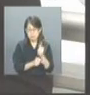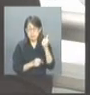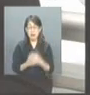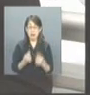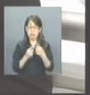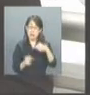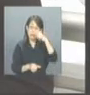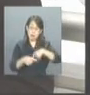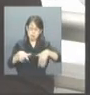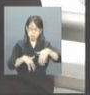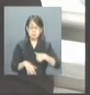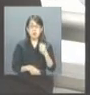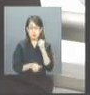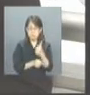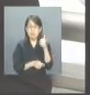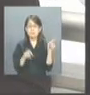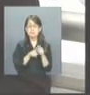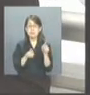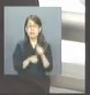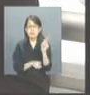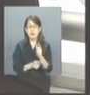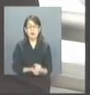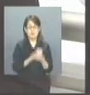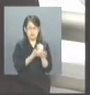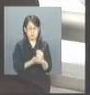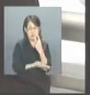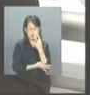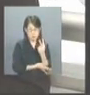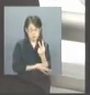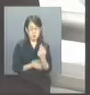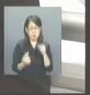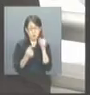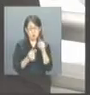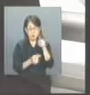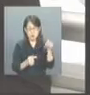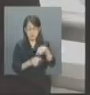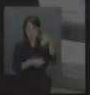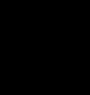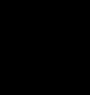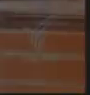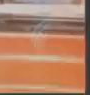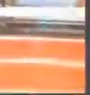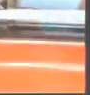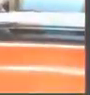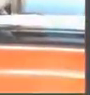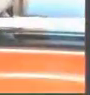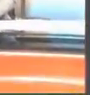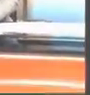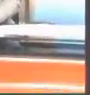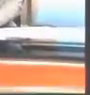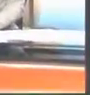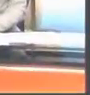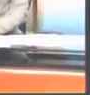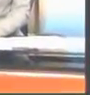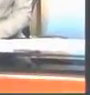นก็จะสามารถช่วยกันที่จะดูแลไม่ให้การเลือกตั้งครั้งนี้มีการทุจริตเลือกตั้งได้ค่ะ ใน